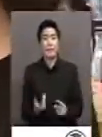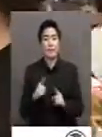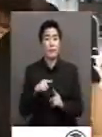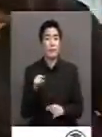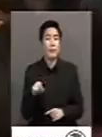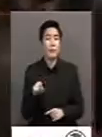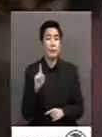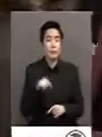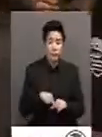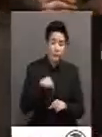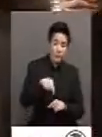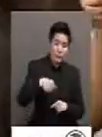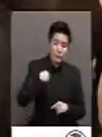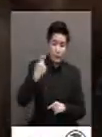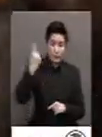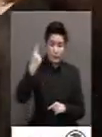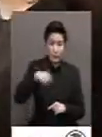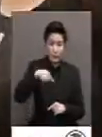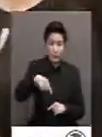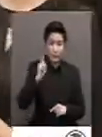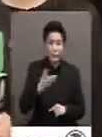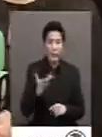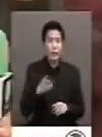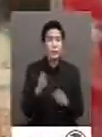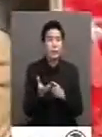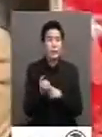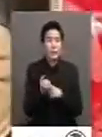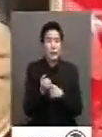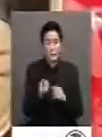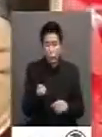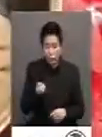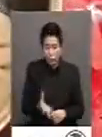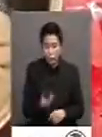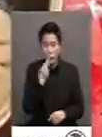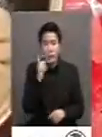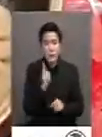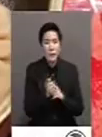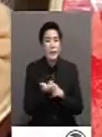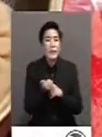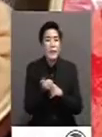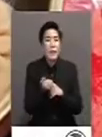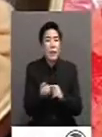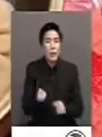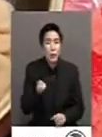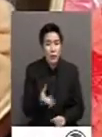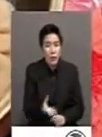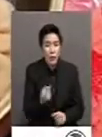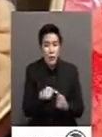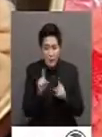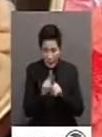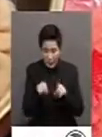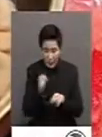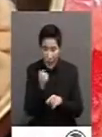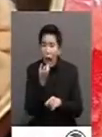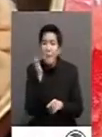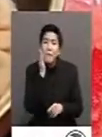ะก็มีอีกบูธนึงที่น่าสนใจไม่แพ้กันเป็นเกี๊ยวซ่าไรซ์เบอร์รี่ปกติเราทานกันแต่เกี๊ยวซ่าปกติแต่ว่าเกี๊ยวซ่าของที่นี่ทำ